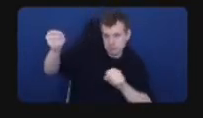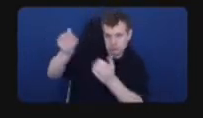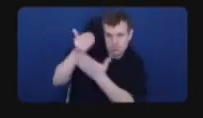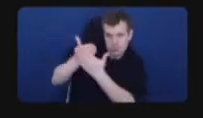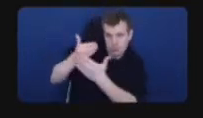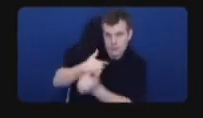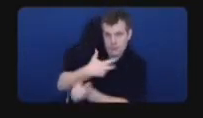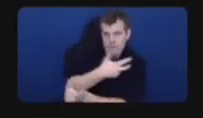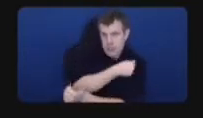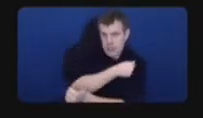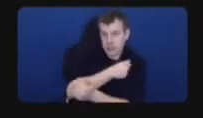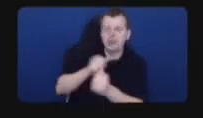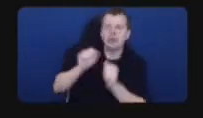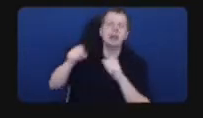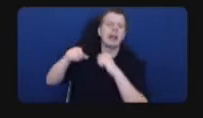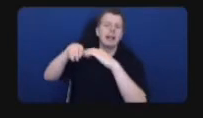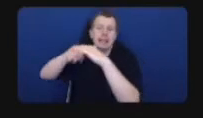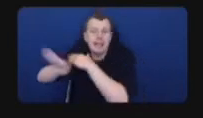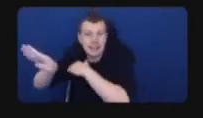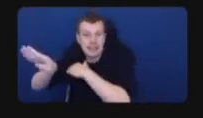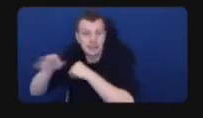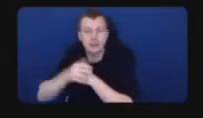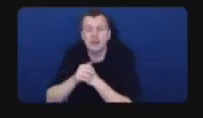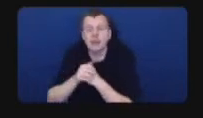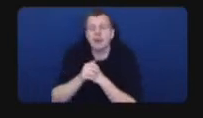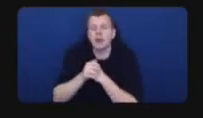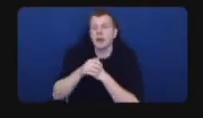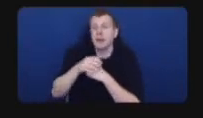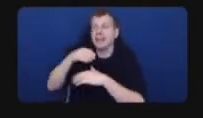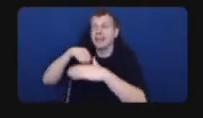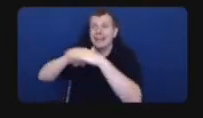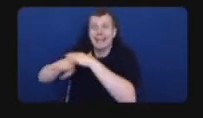施了。我们会要求是完全